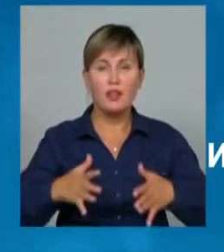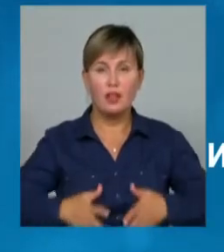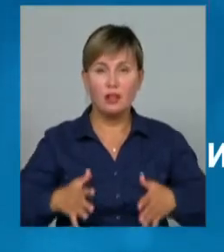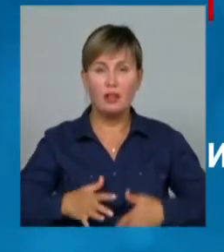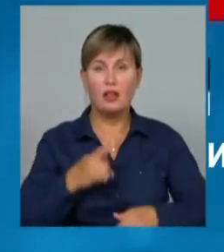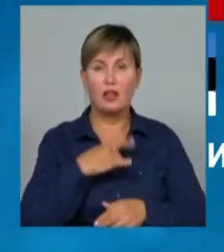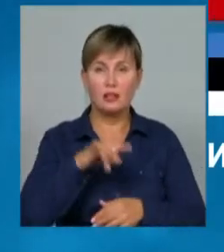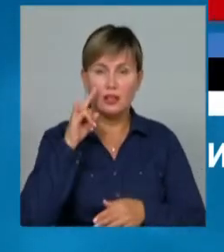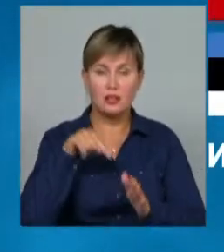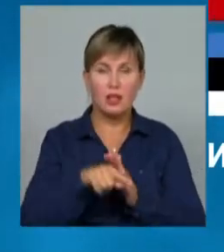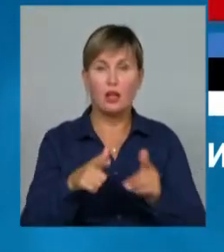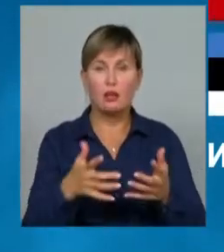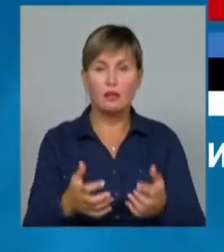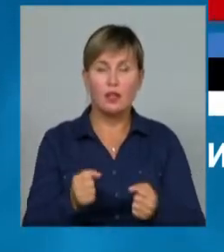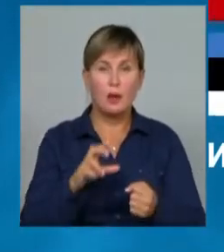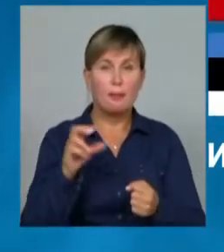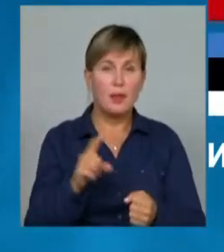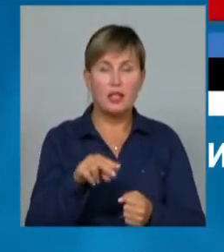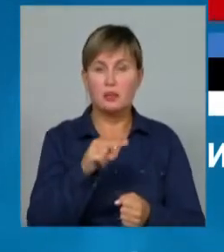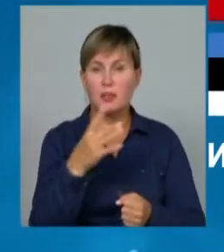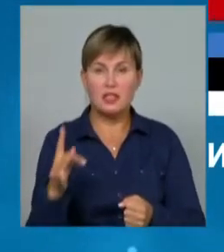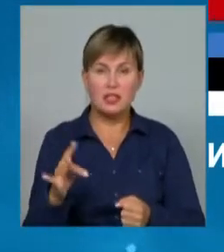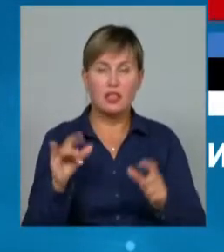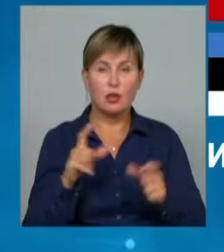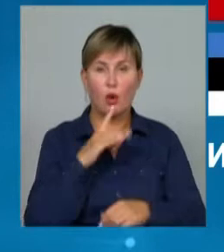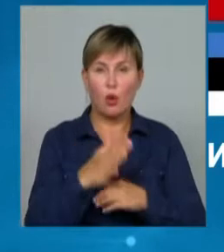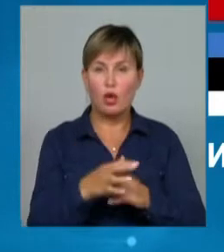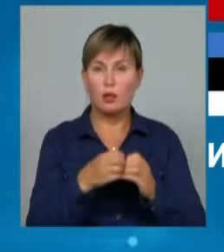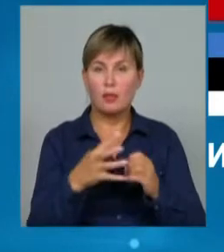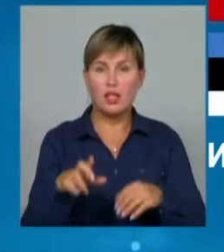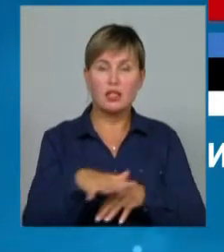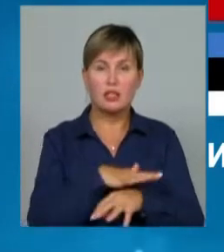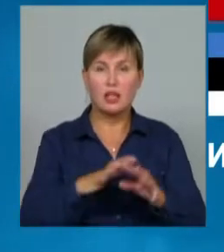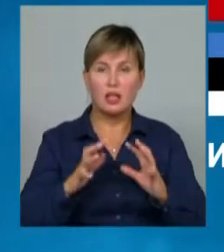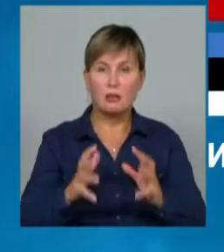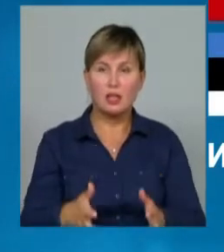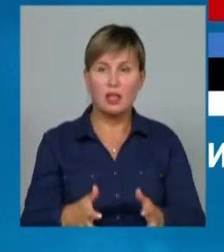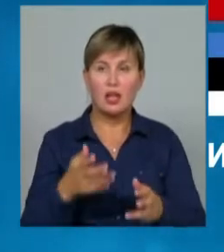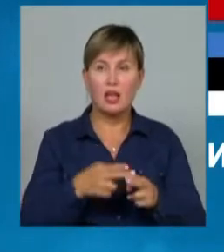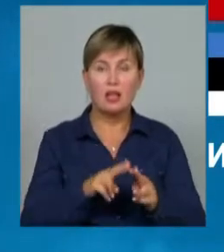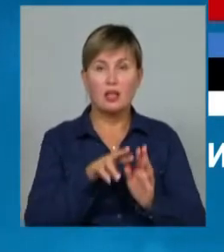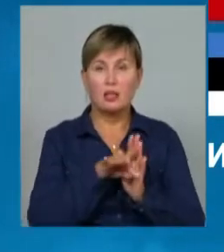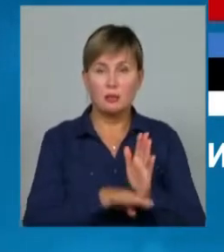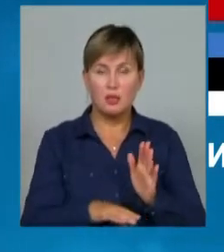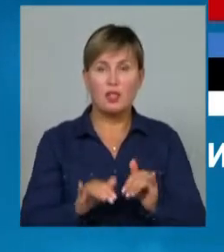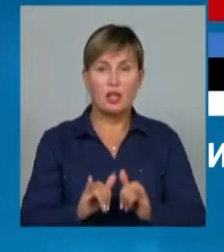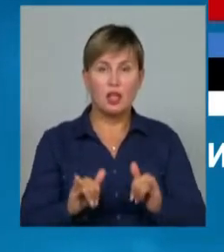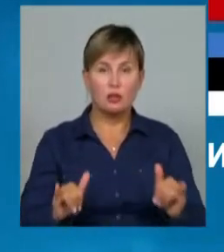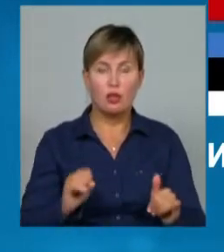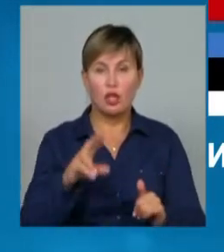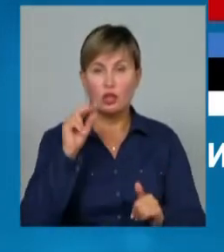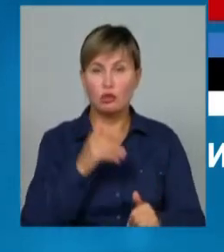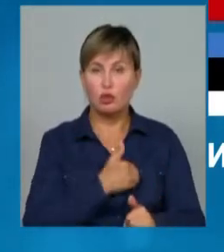вакцинированных казахстанцев готовы встретить без ПЦР-теста и карантина около 15 стран мира. К тому же этот список постепенно растет, как и